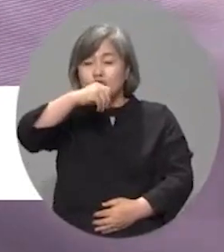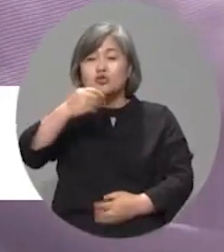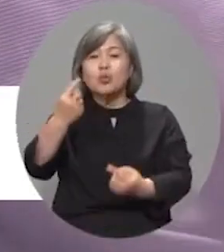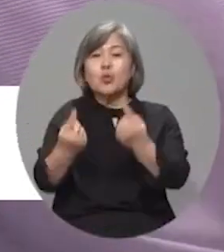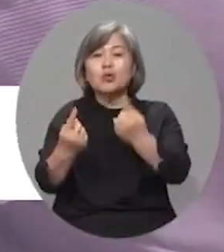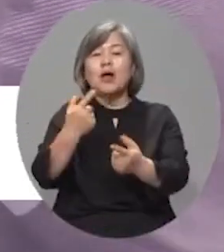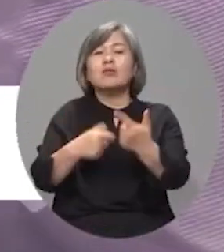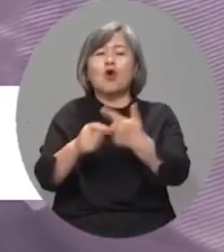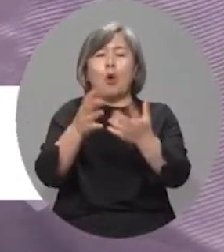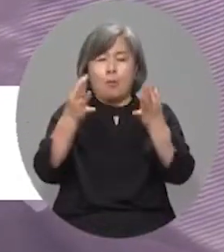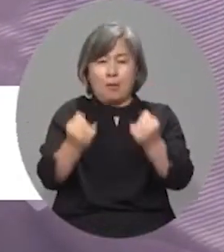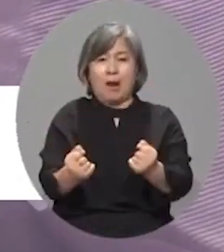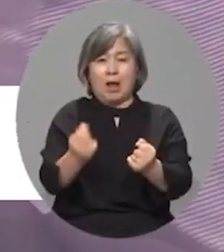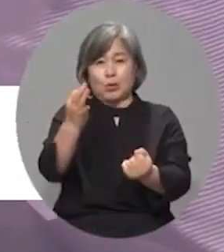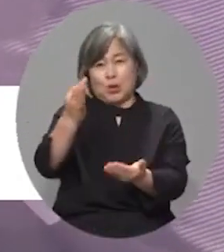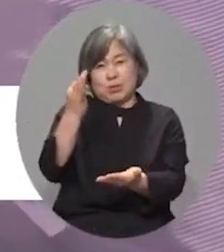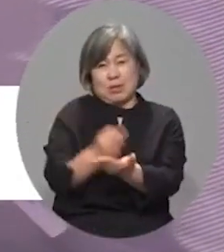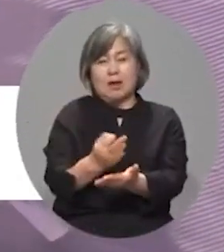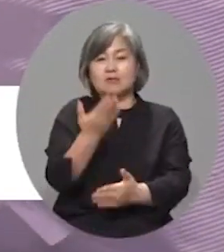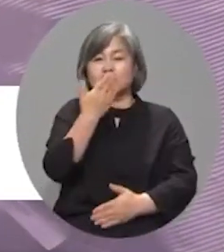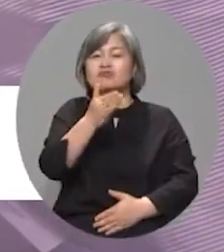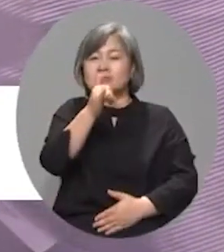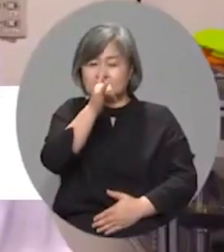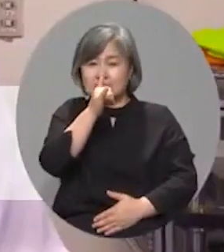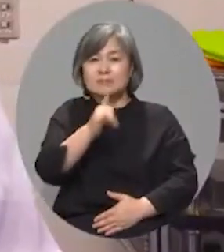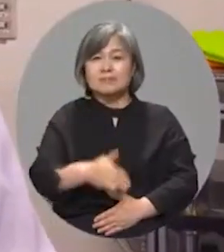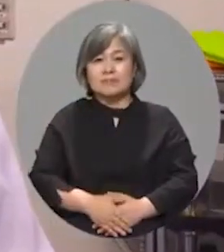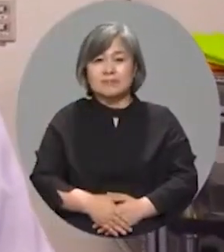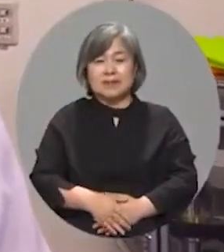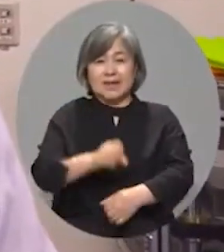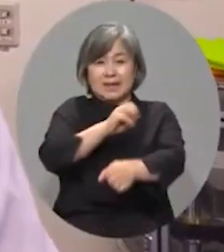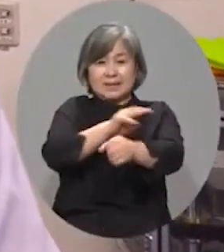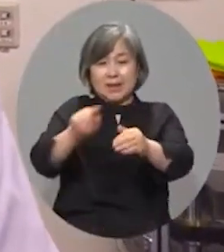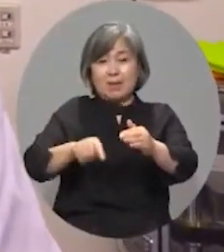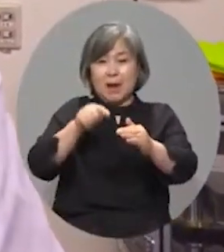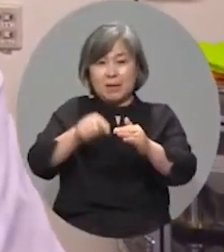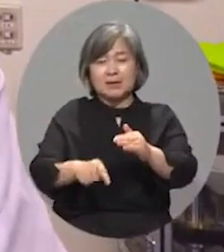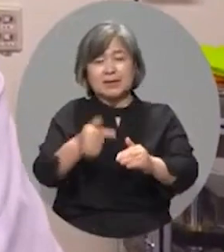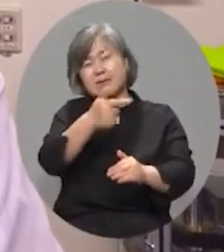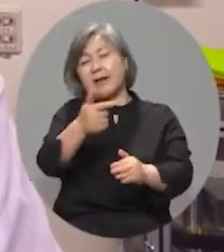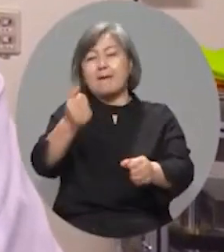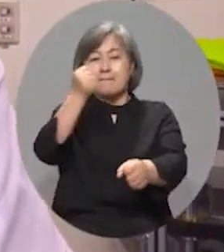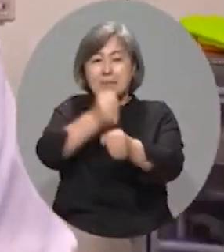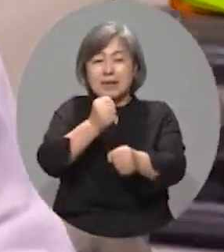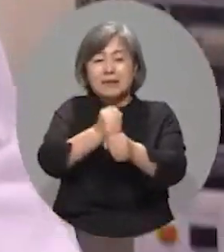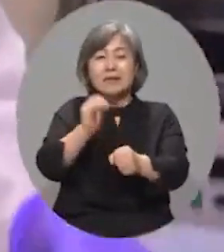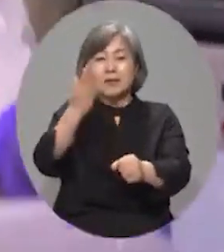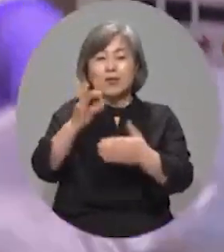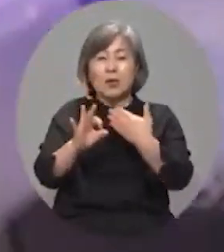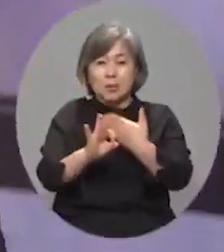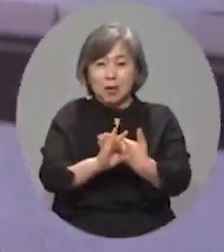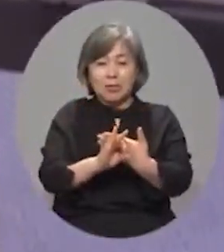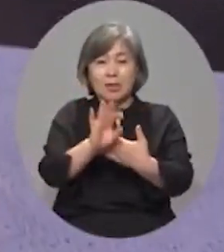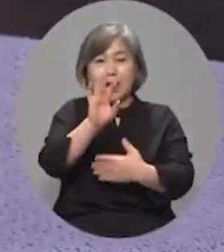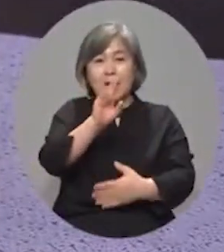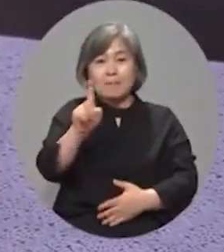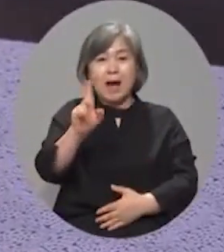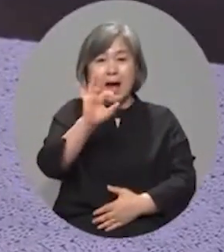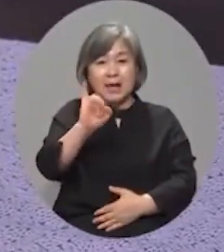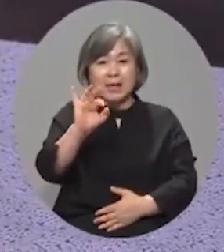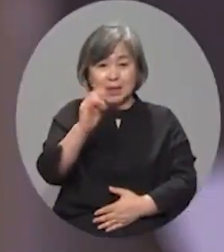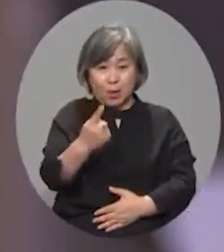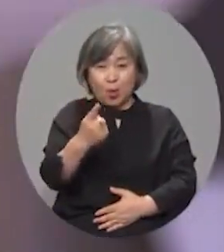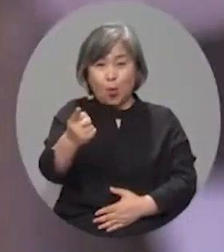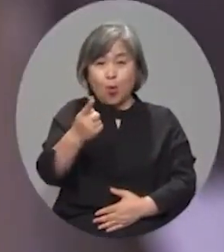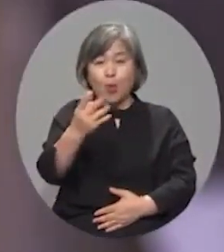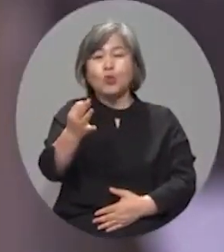46% 많아 가격을 낮출 수 있습니다. 새만금을 활용해 대량 생산에 나서면 바이오 플라스틱 가격을